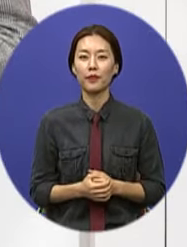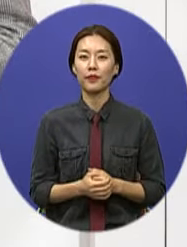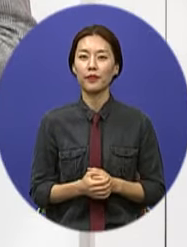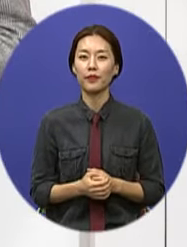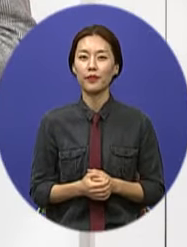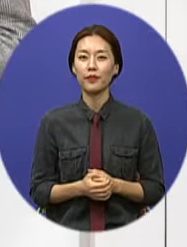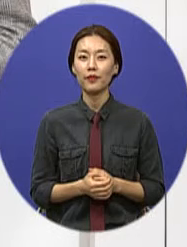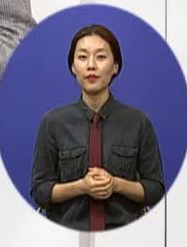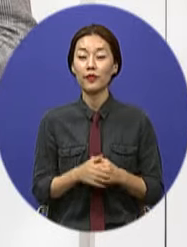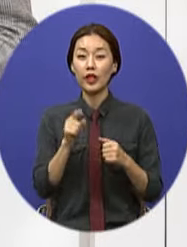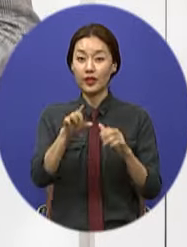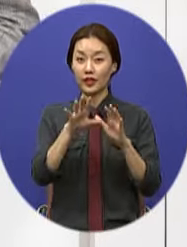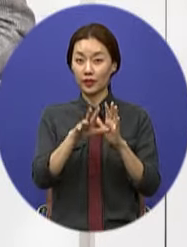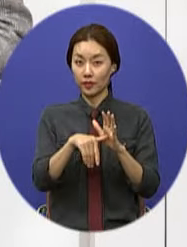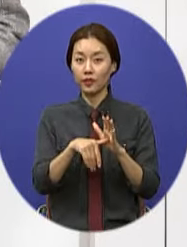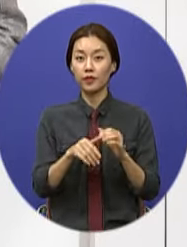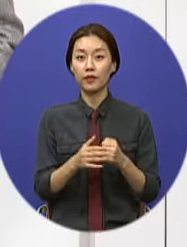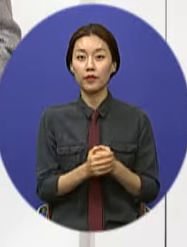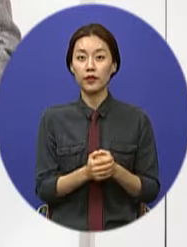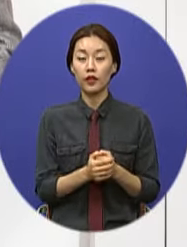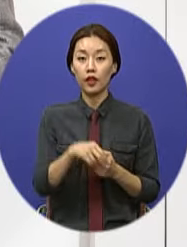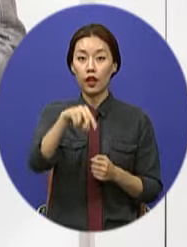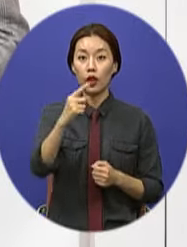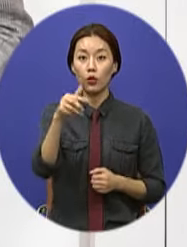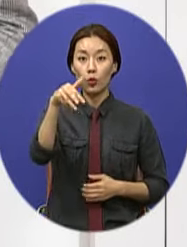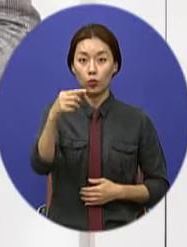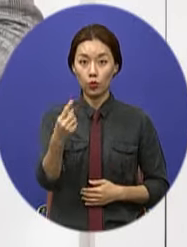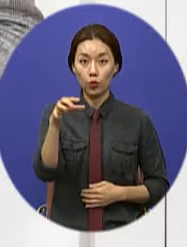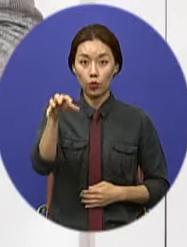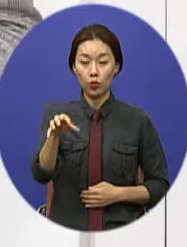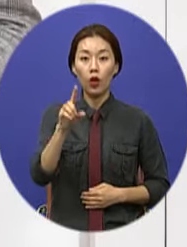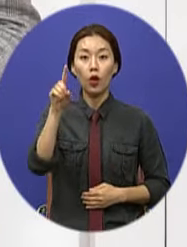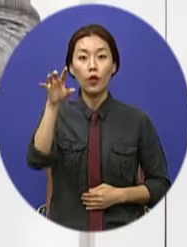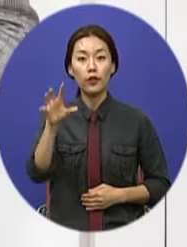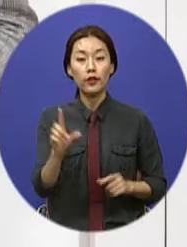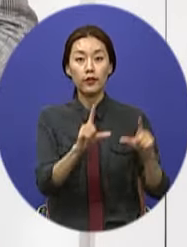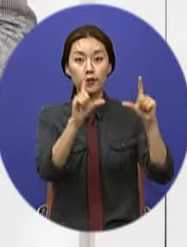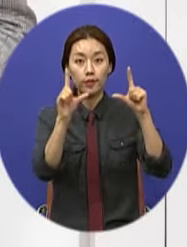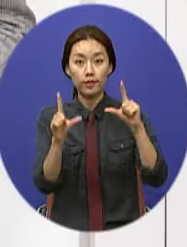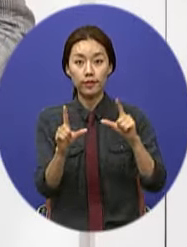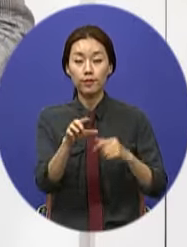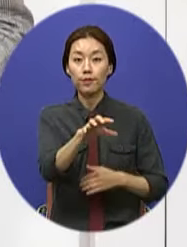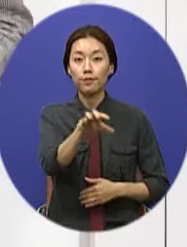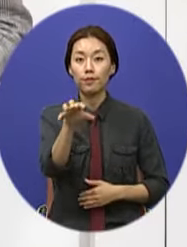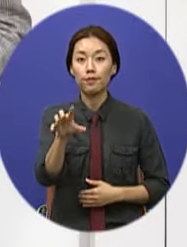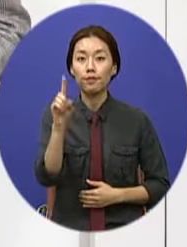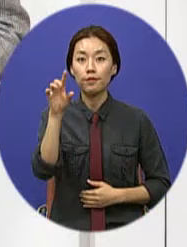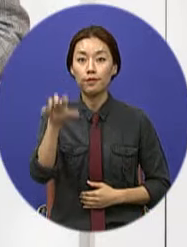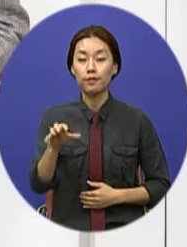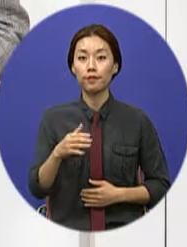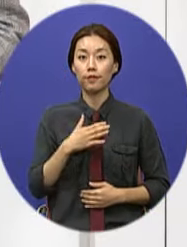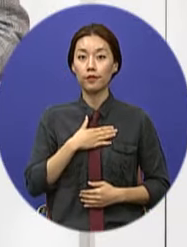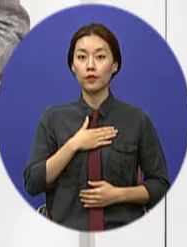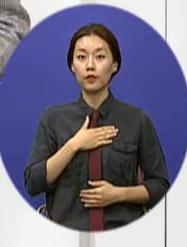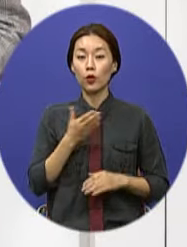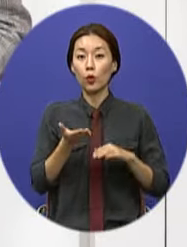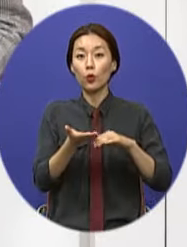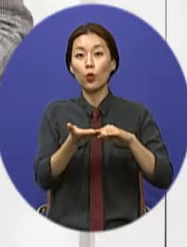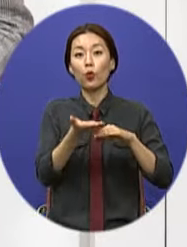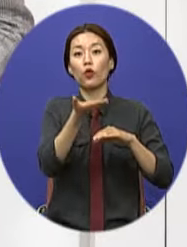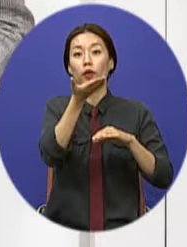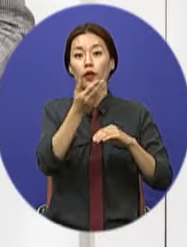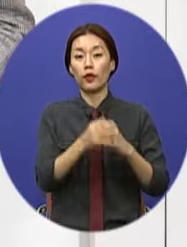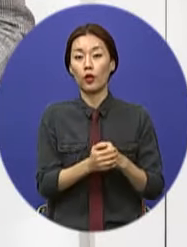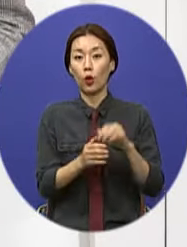그러게요. 이때쯤 가면은 어머님 속초 어디쯤 어디에 사세요? 속초. 예, 속초 위에 좀